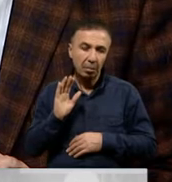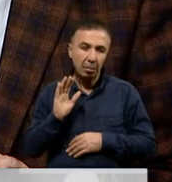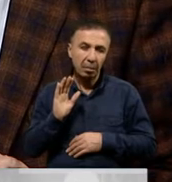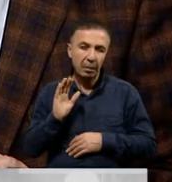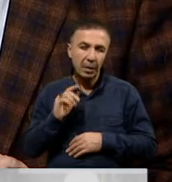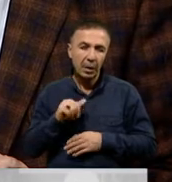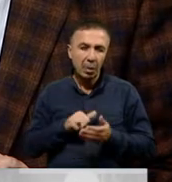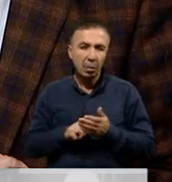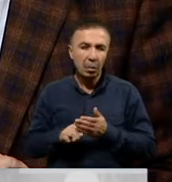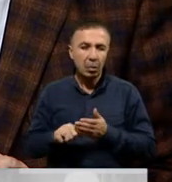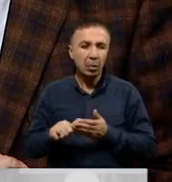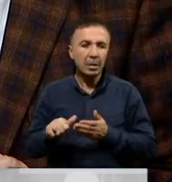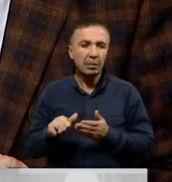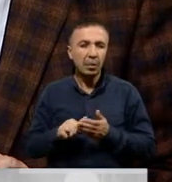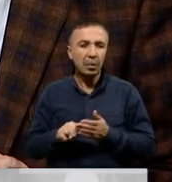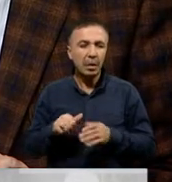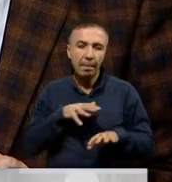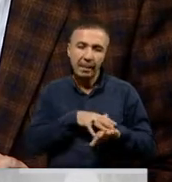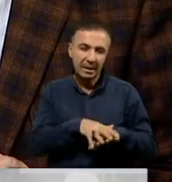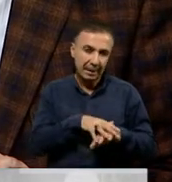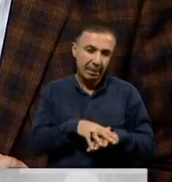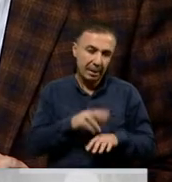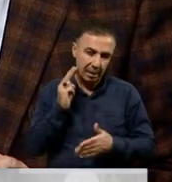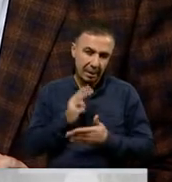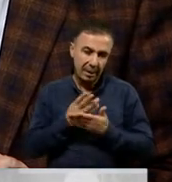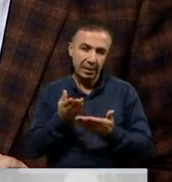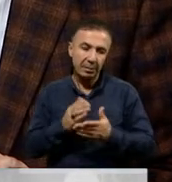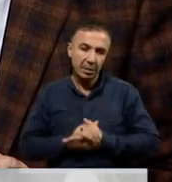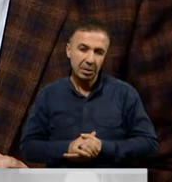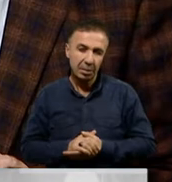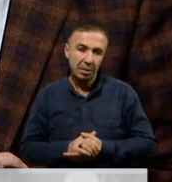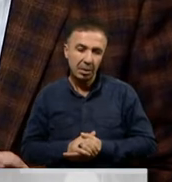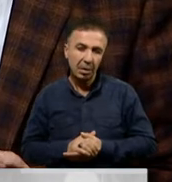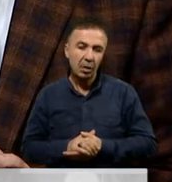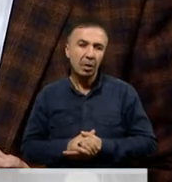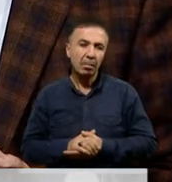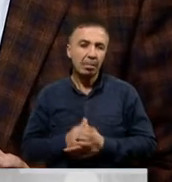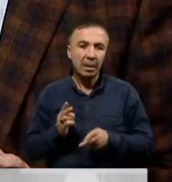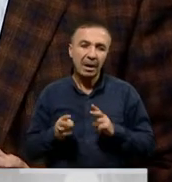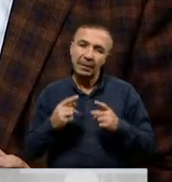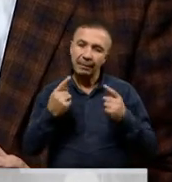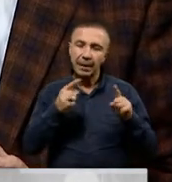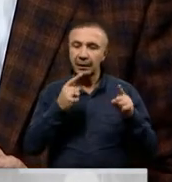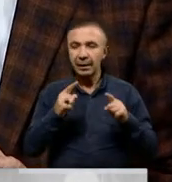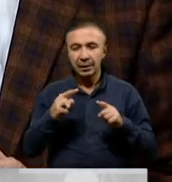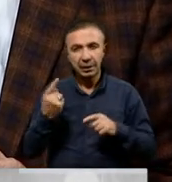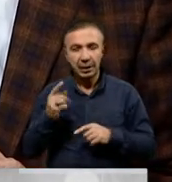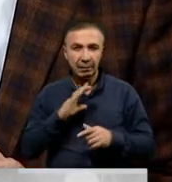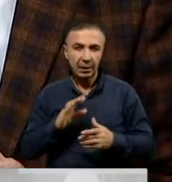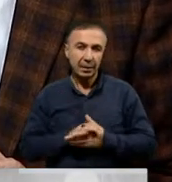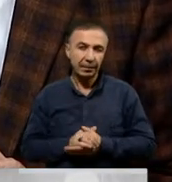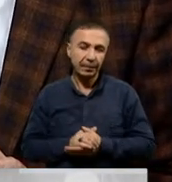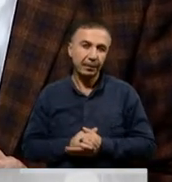bütün mezhepler ittifak halindedir ama ne amele kesirdir O noktada bazı farklılıklar olabiliyor